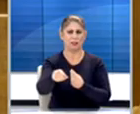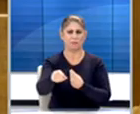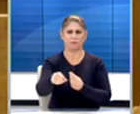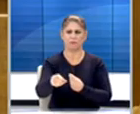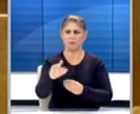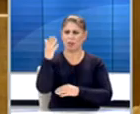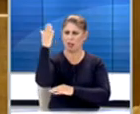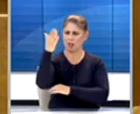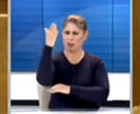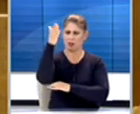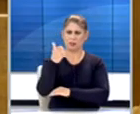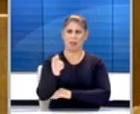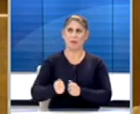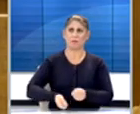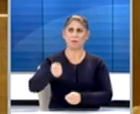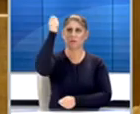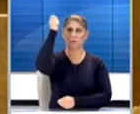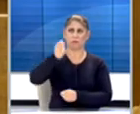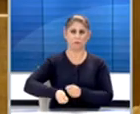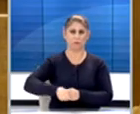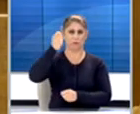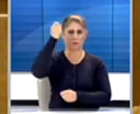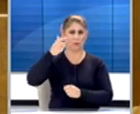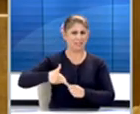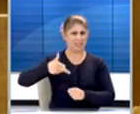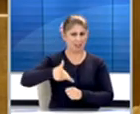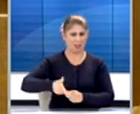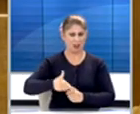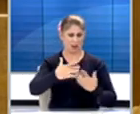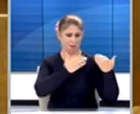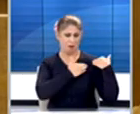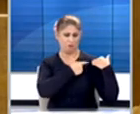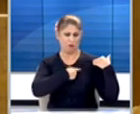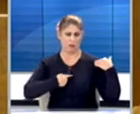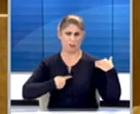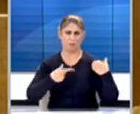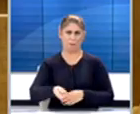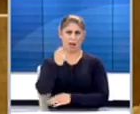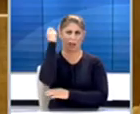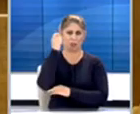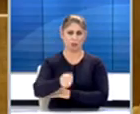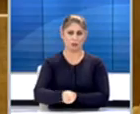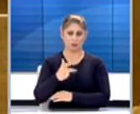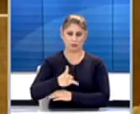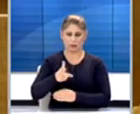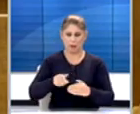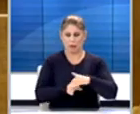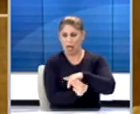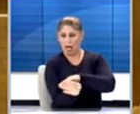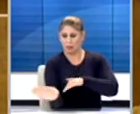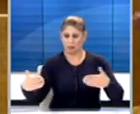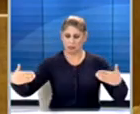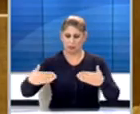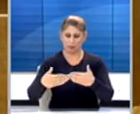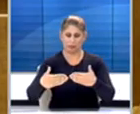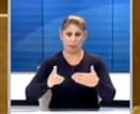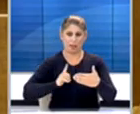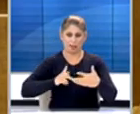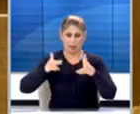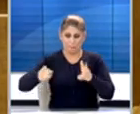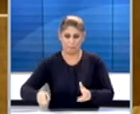και παραλίγο να έχουμε τραγωδίες μέσα στην Αθήνα. Τρένα ξαναμπαίνουν στην αντίθετη κατεύθυνση και σταματούν στα 800